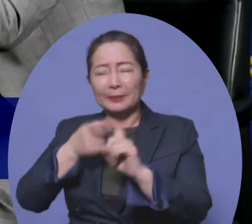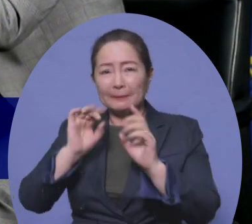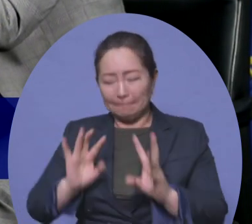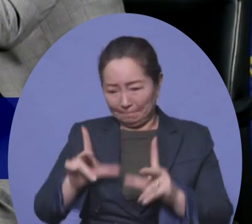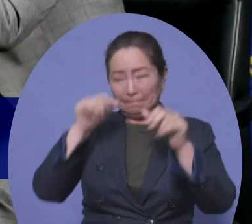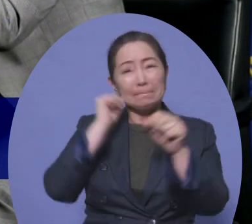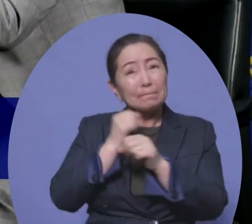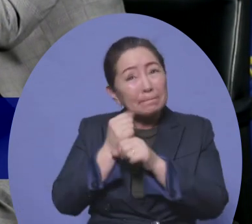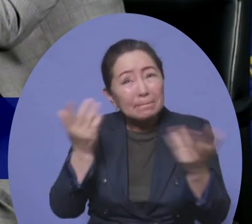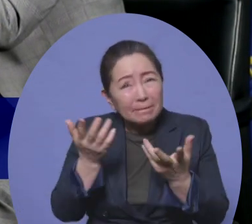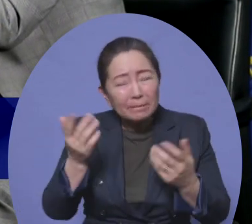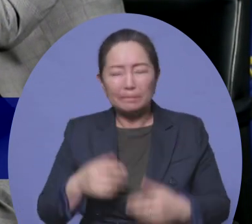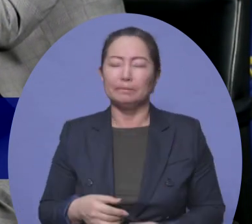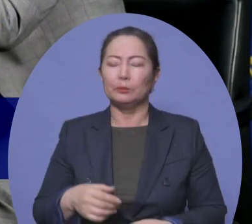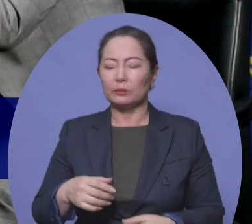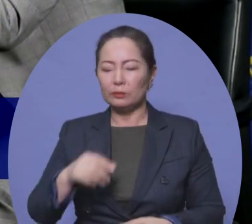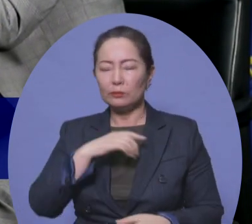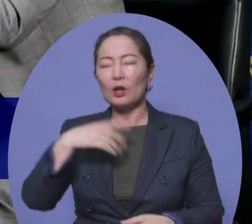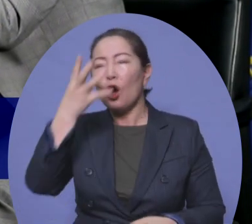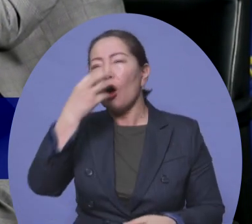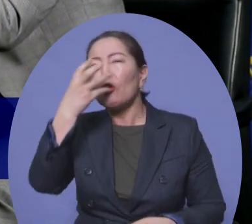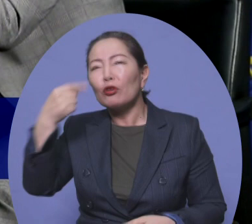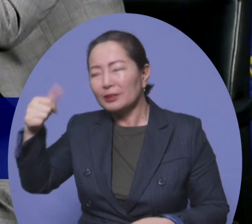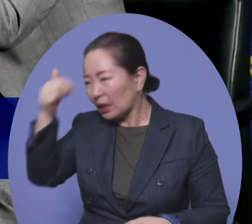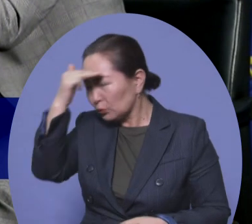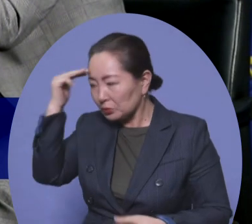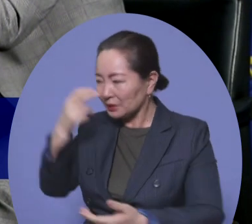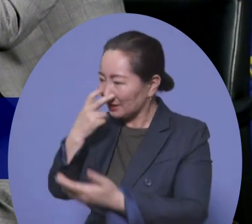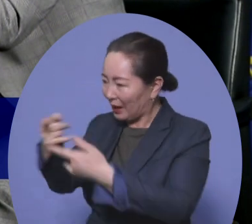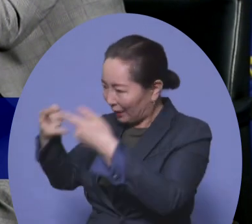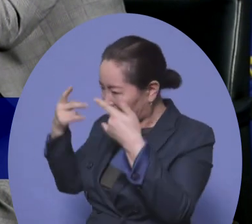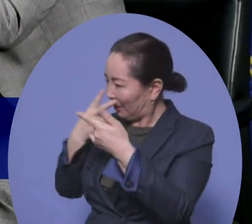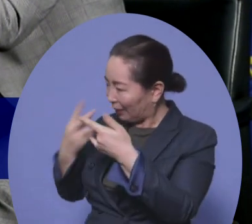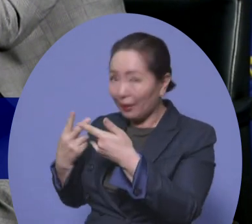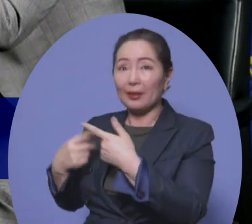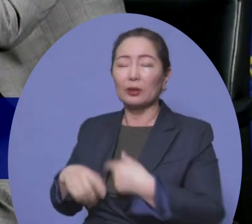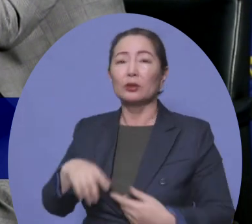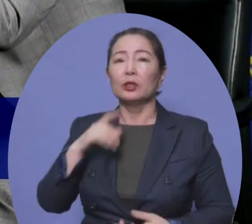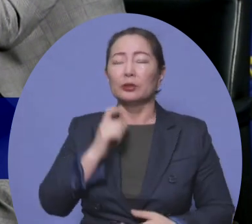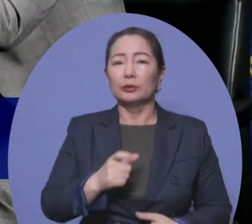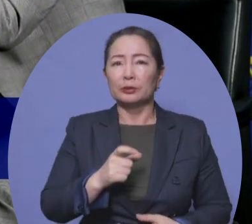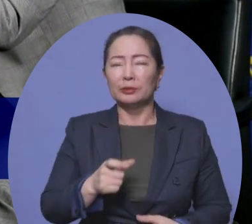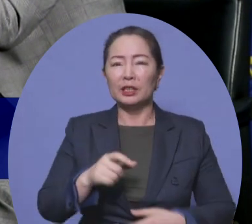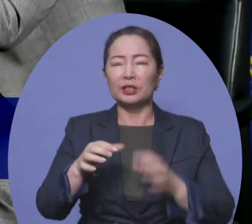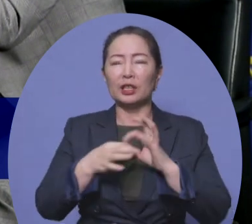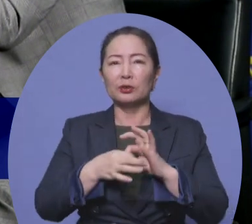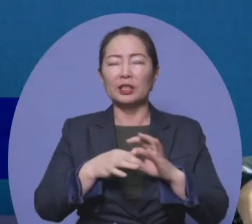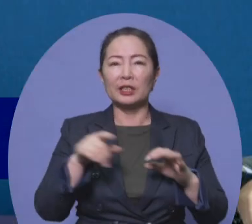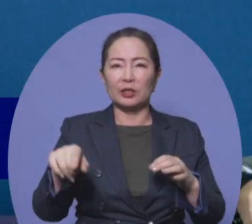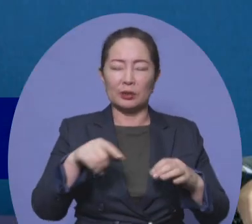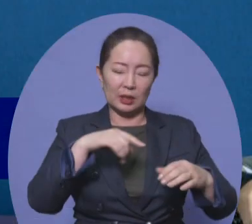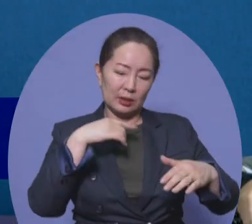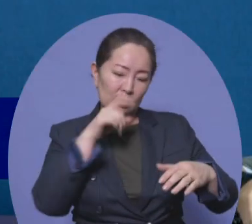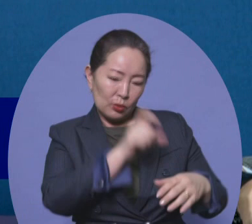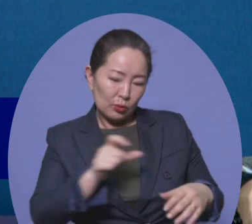соён гэрүүлэх ажил гэдэг чинь өөрөө одоо энэ Гонконгийн сайн дурсамжийг харахад бол одоо хүнийг өөртөө бид тэр